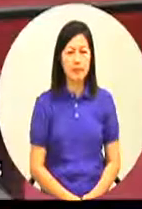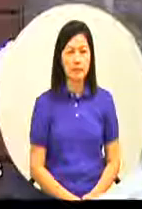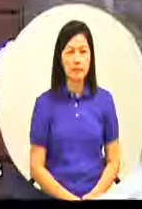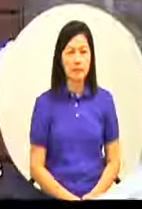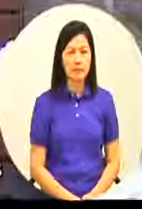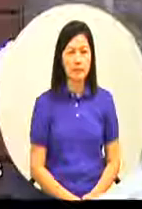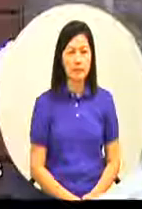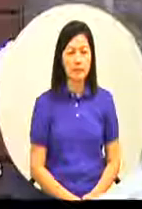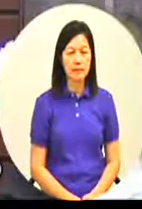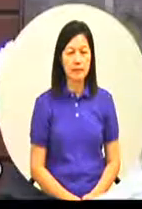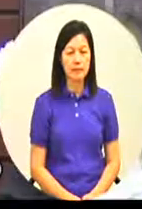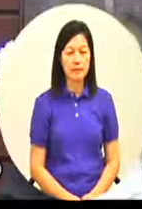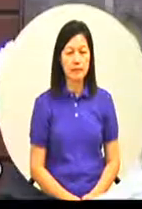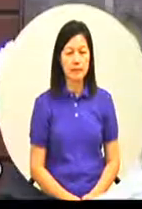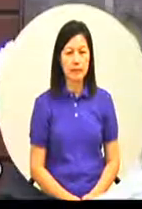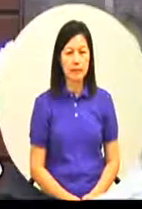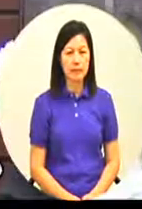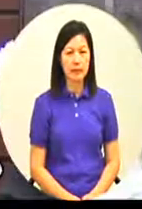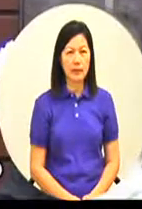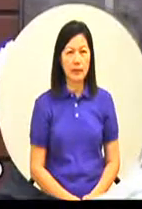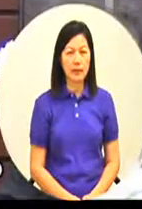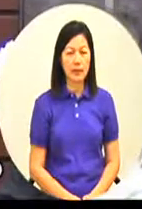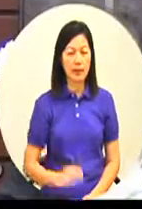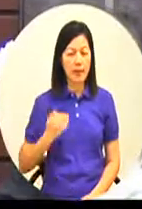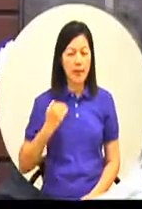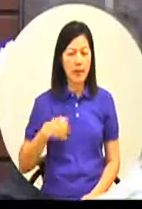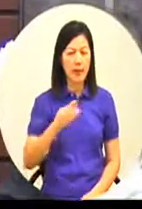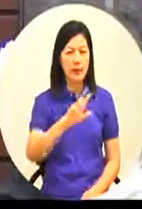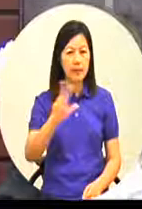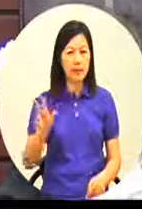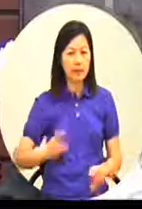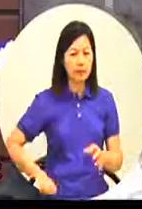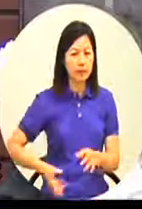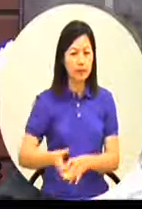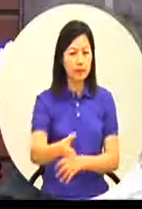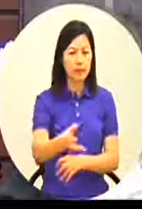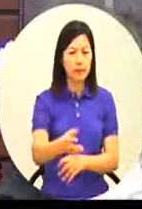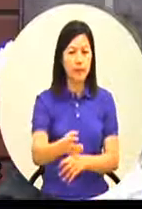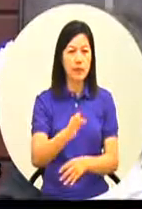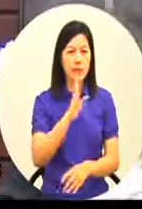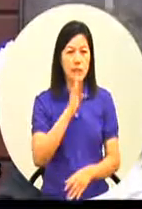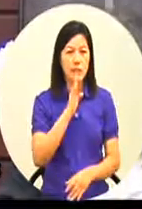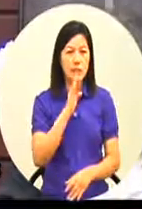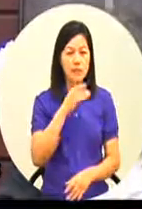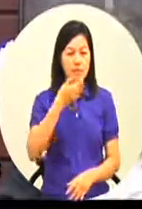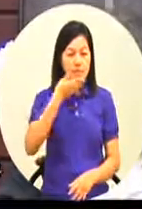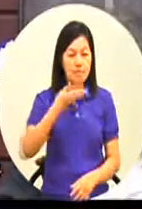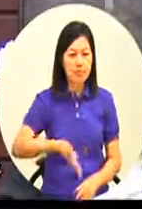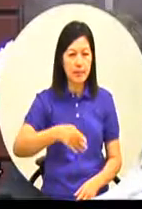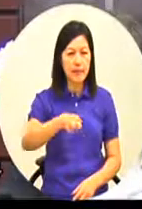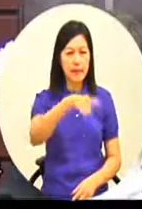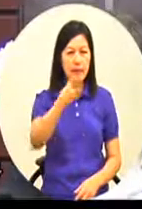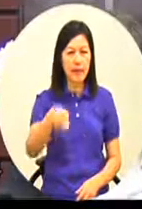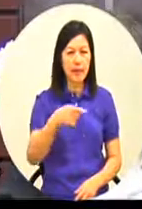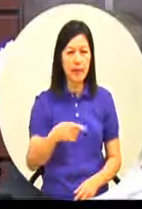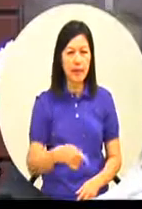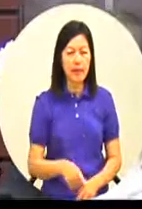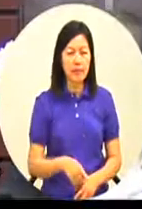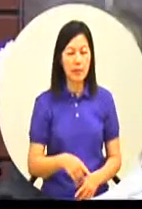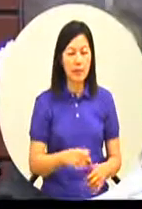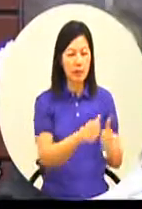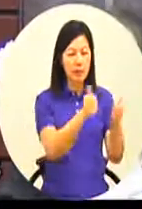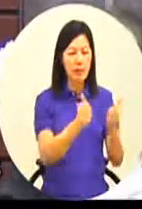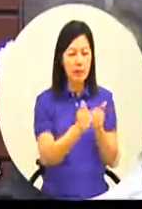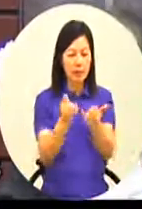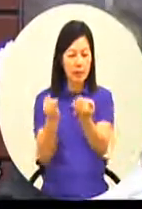陈议员哦。画室滚球哈，那是我们长者哈，可咱较主亲的屋里上、欧巴上咧